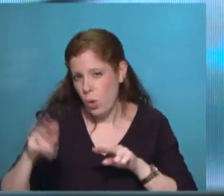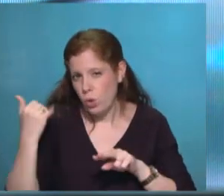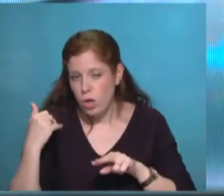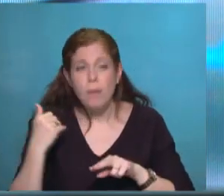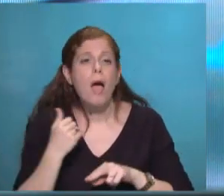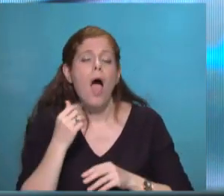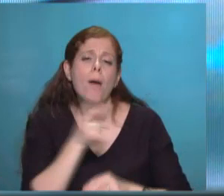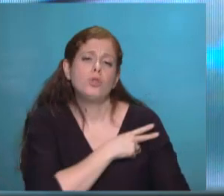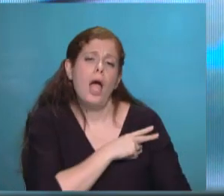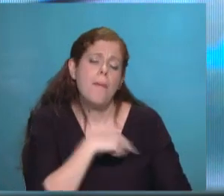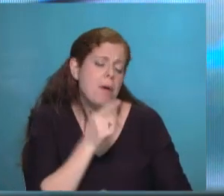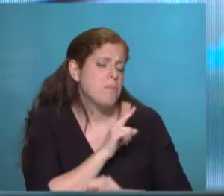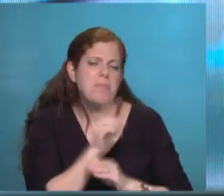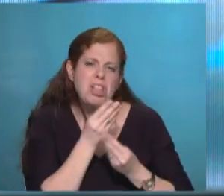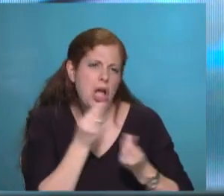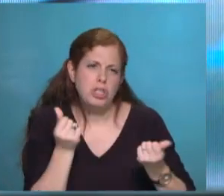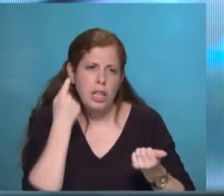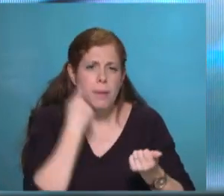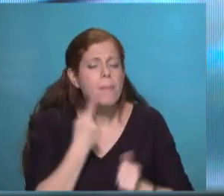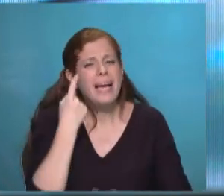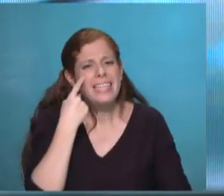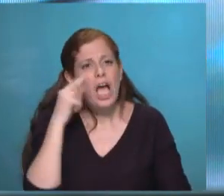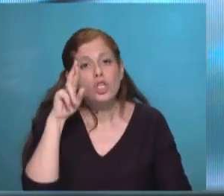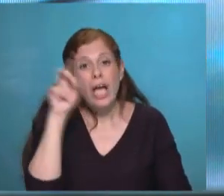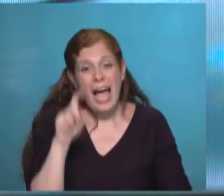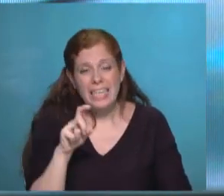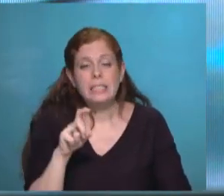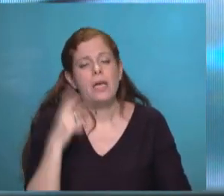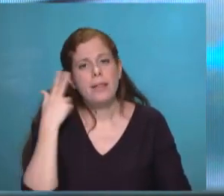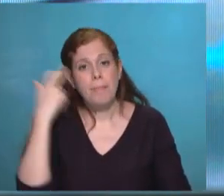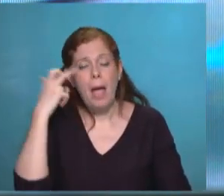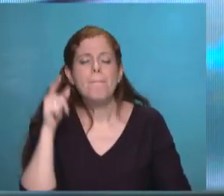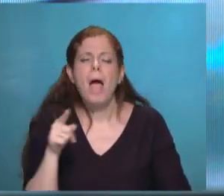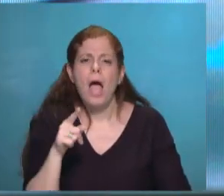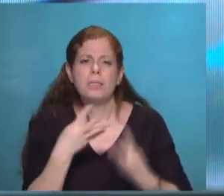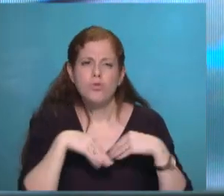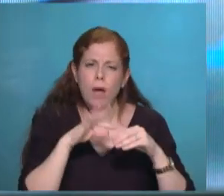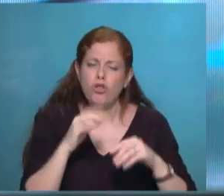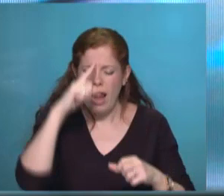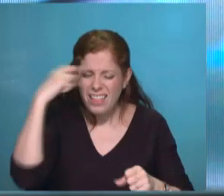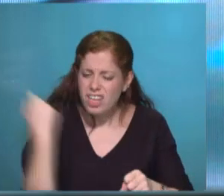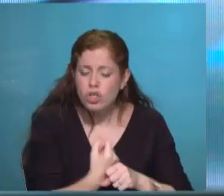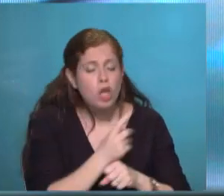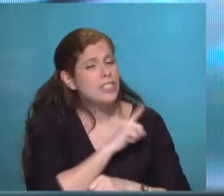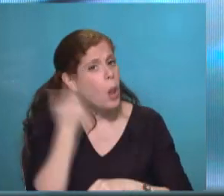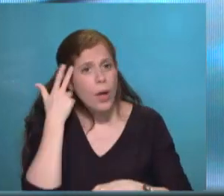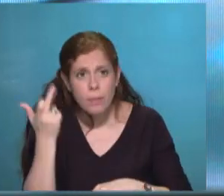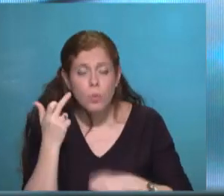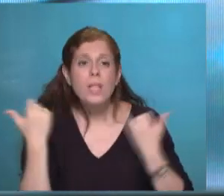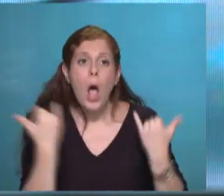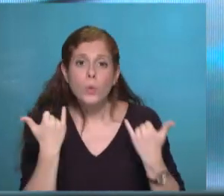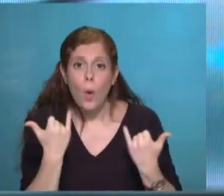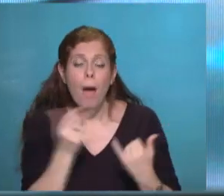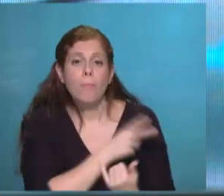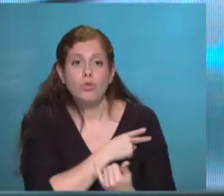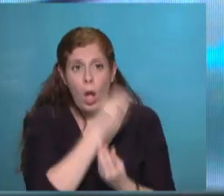באירוע חשד לפלילים, ונראה שרז התאבדה. מאז ניהלה משפחתה מאבק עיקש בטענה שלא מדובר בהתאבדות. היום הודיעה